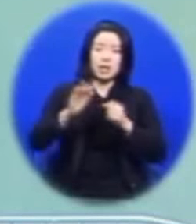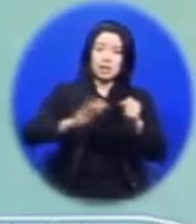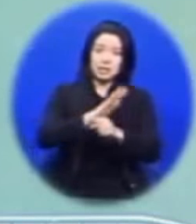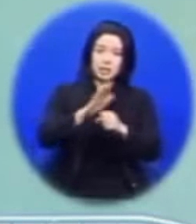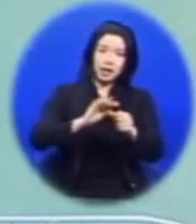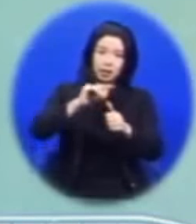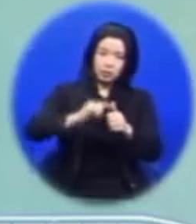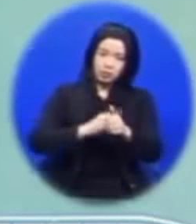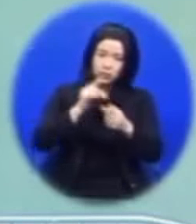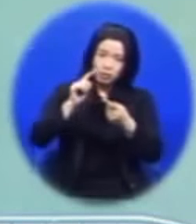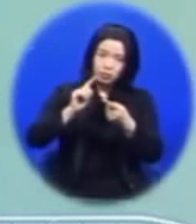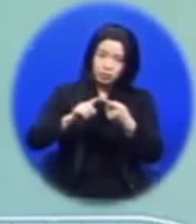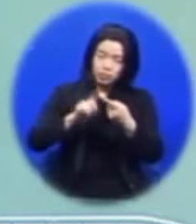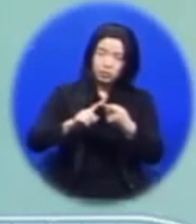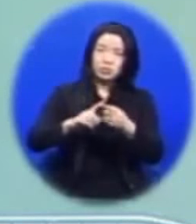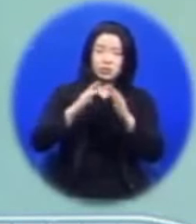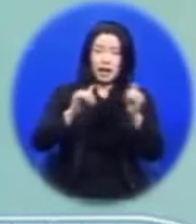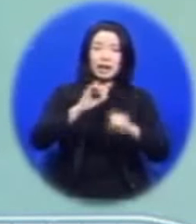사람을